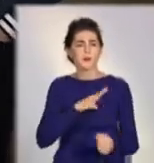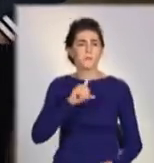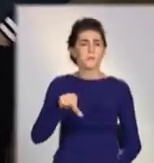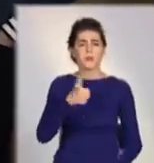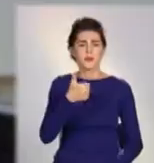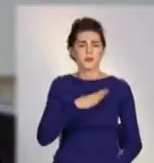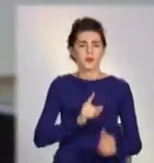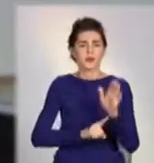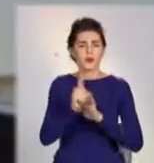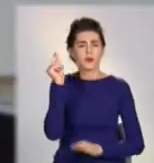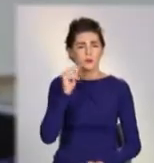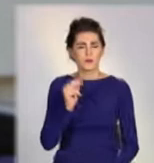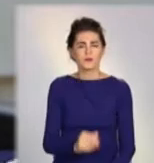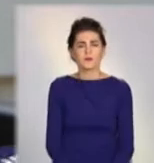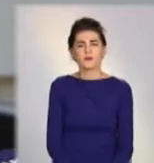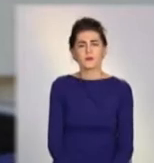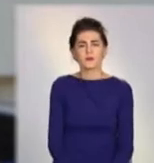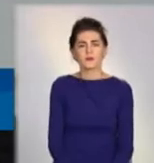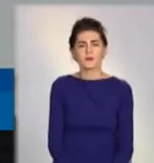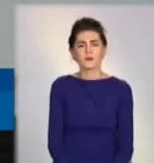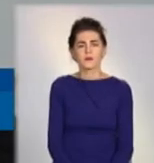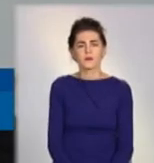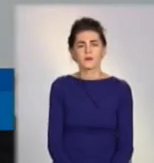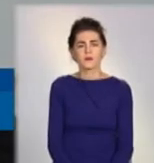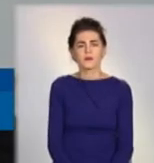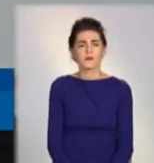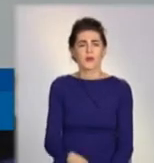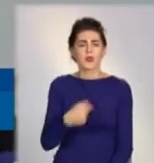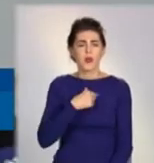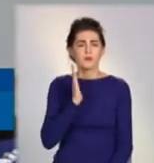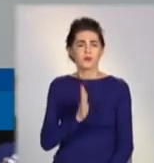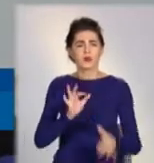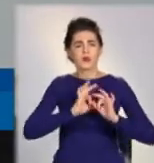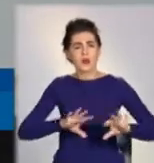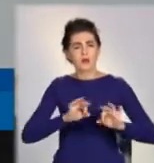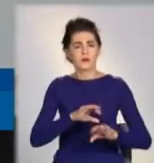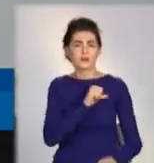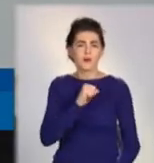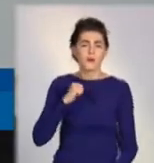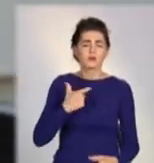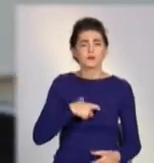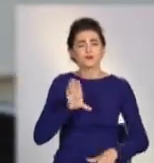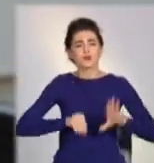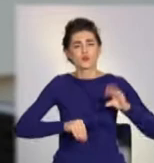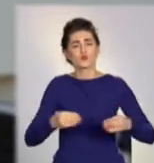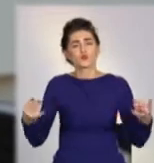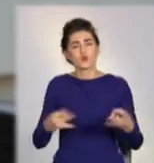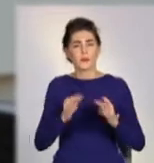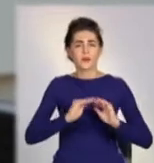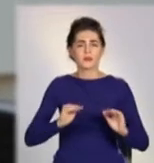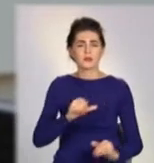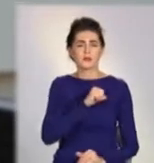кроки. Буду говорить все от свого серця, як вважаю нужним. Діти, звісно, будуть